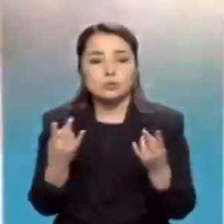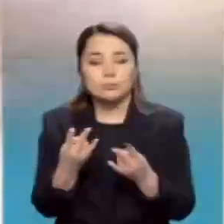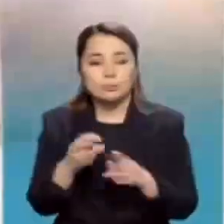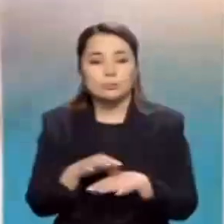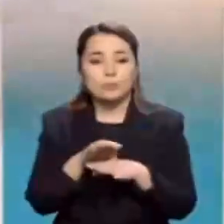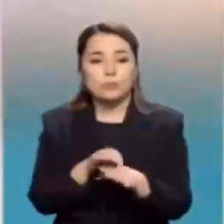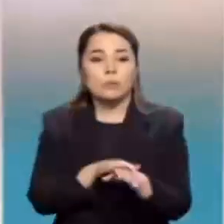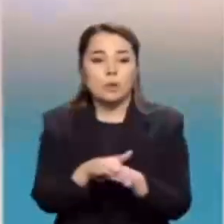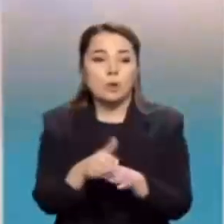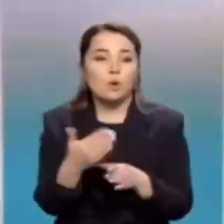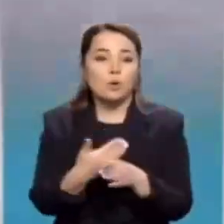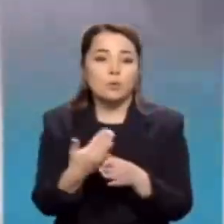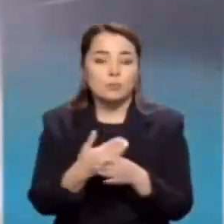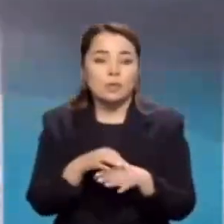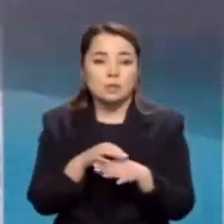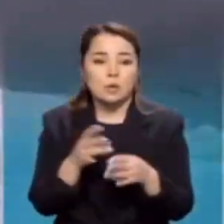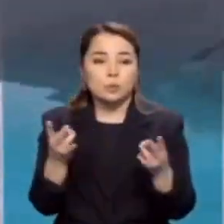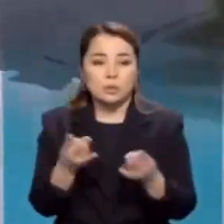жеткізу үшін қажет.